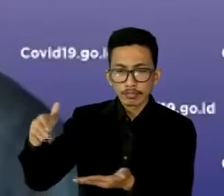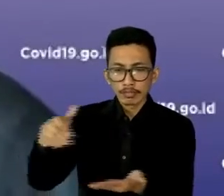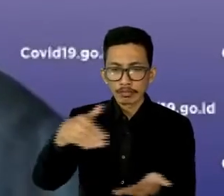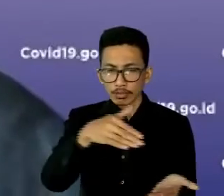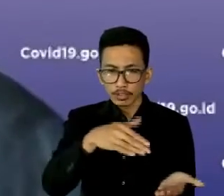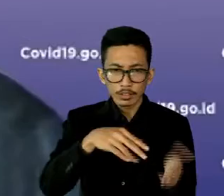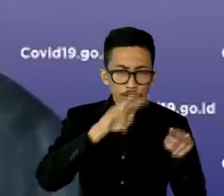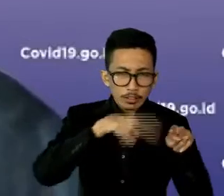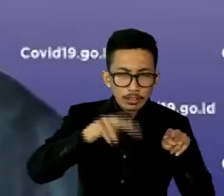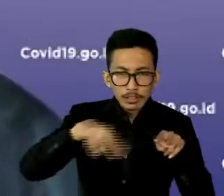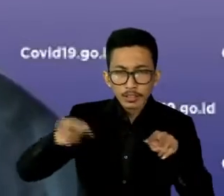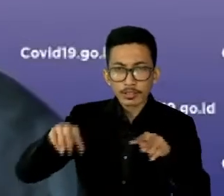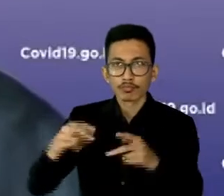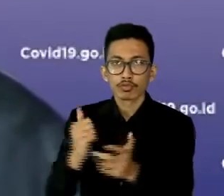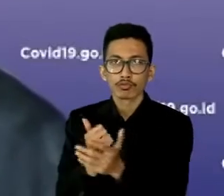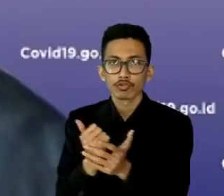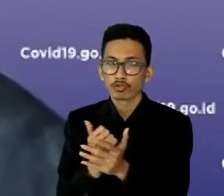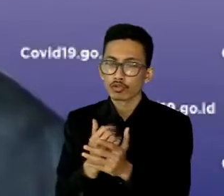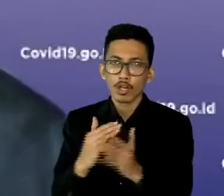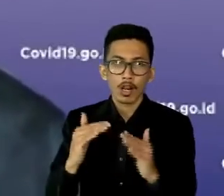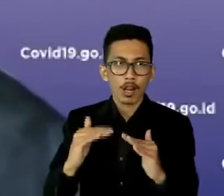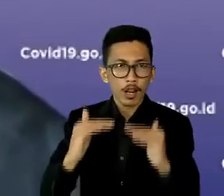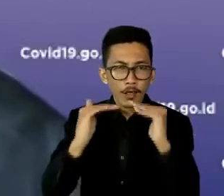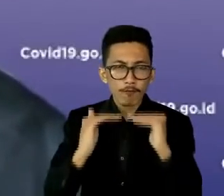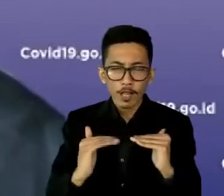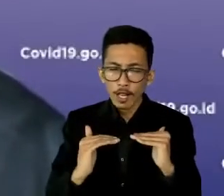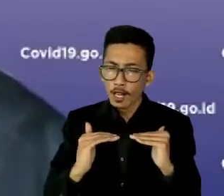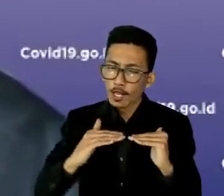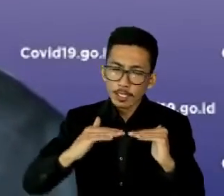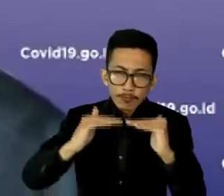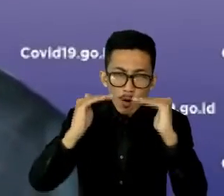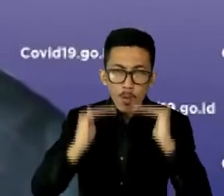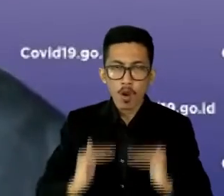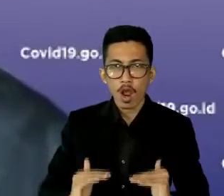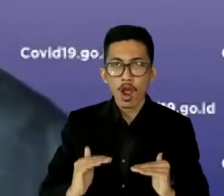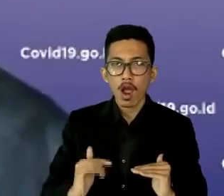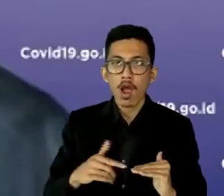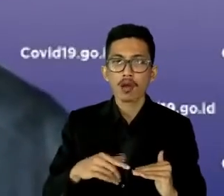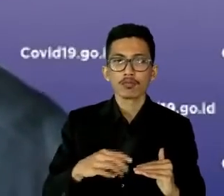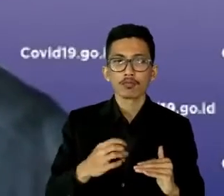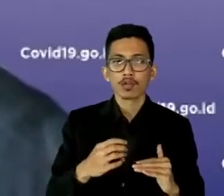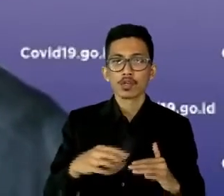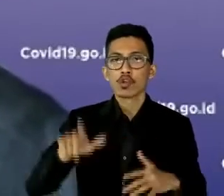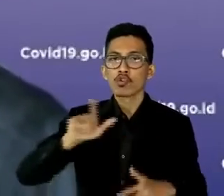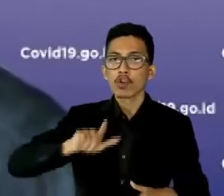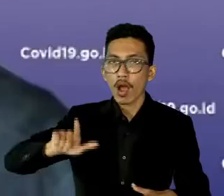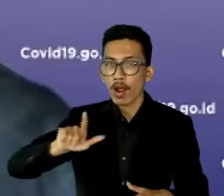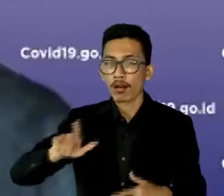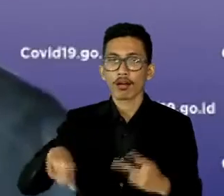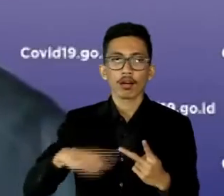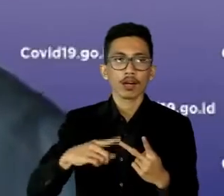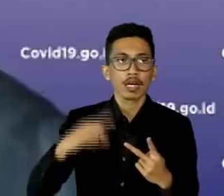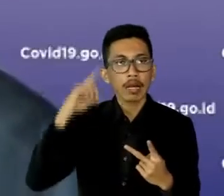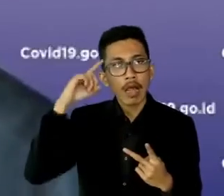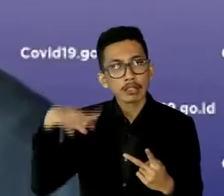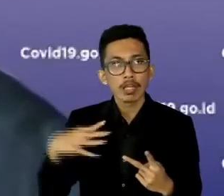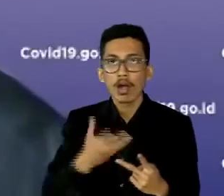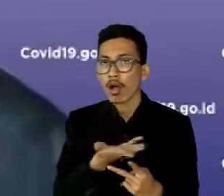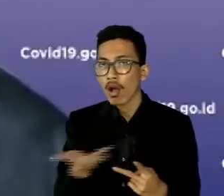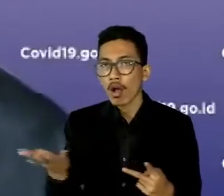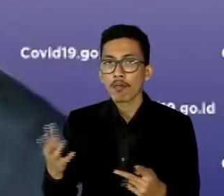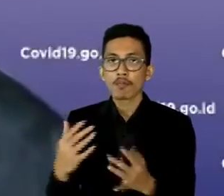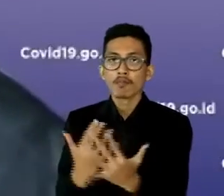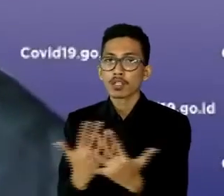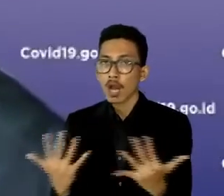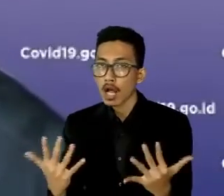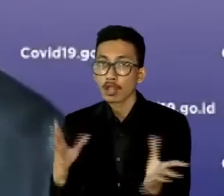level terkecil. Jadi yang akan saya keluarkan adalah berapa besar cakupan kelurahan dan desa dengan angka kepatuhan yang baik atau angka kepatuhan